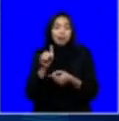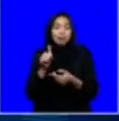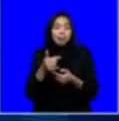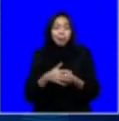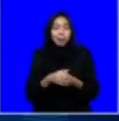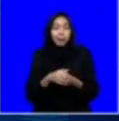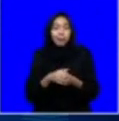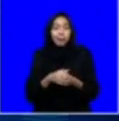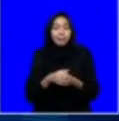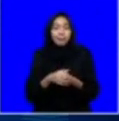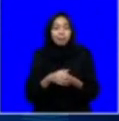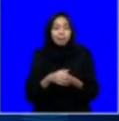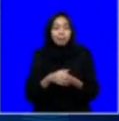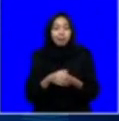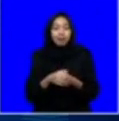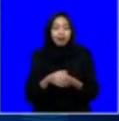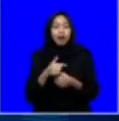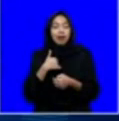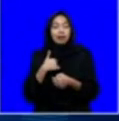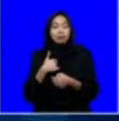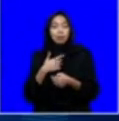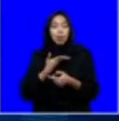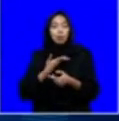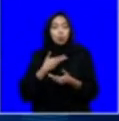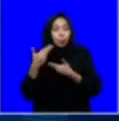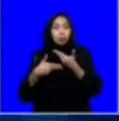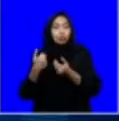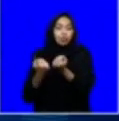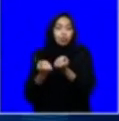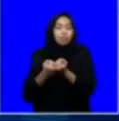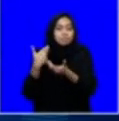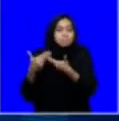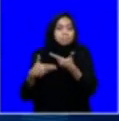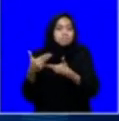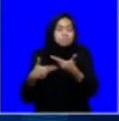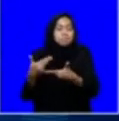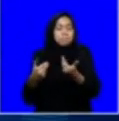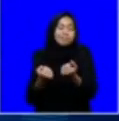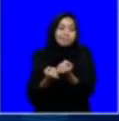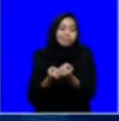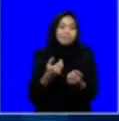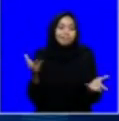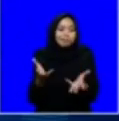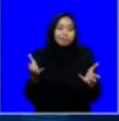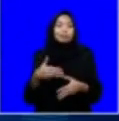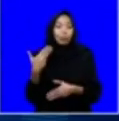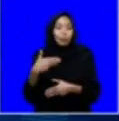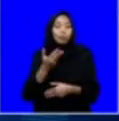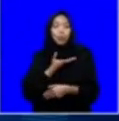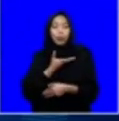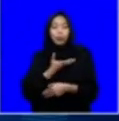akan kita dukung dan kita akselerasi terus. Berikutnya.